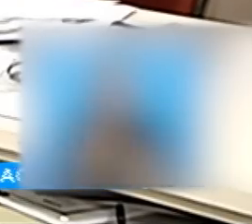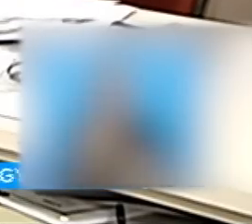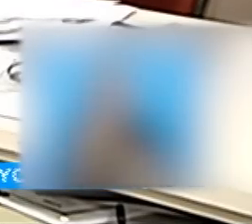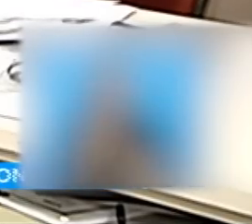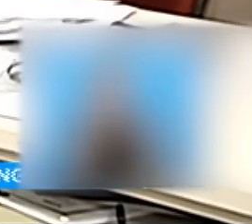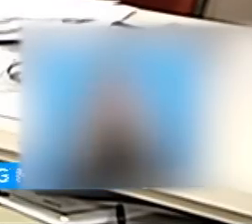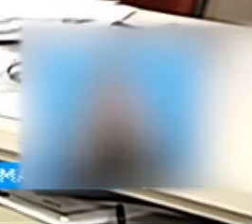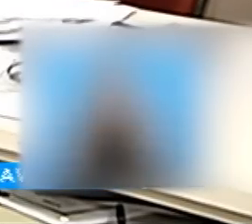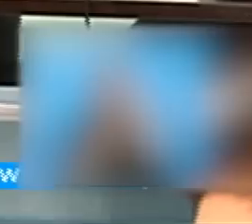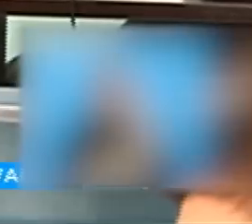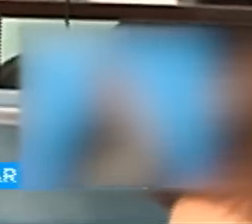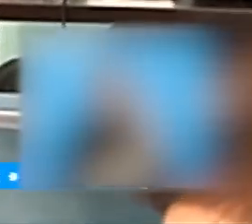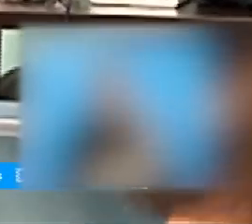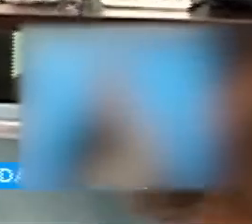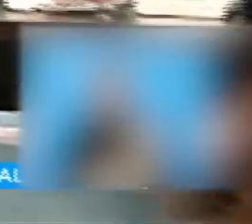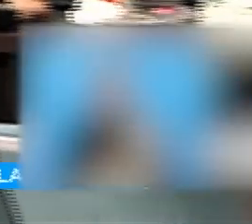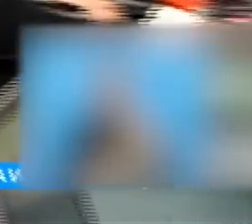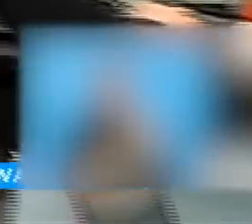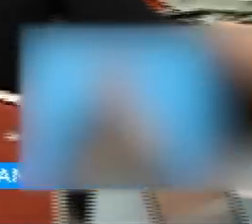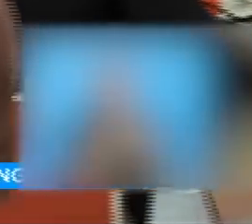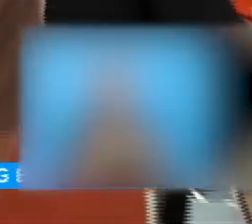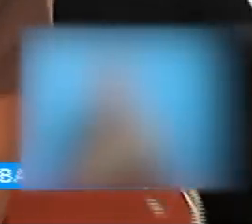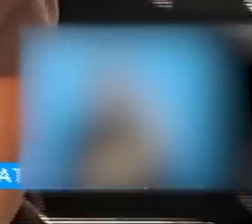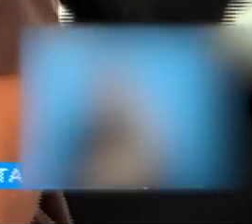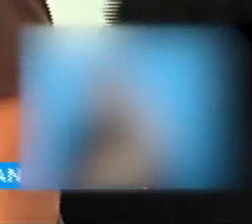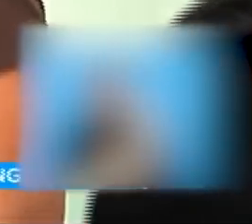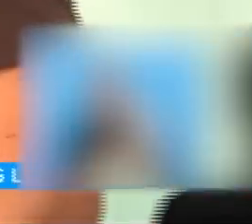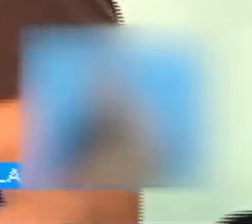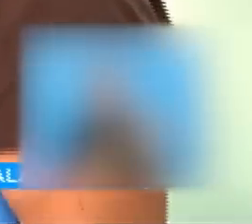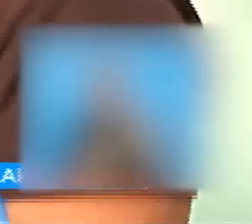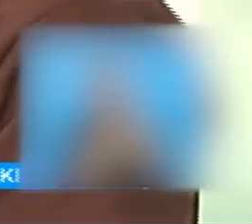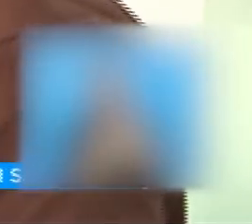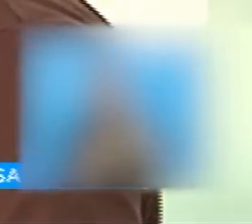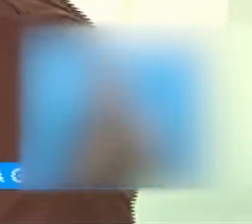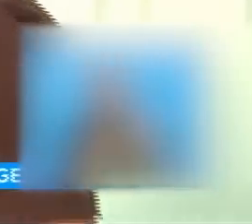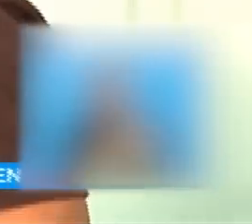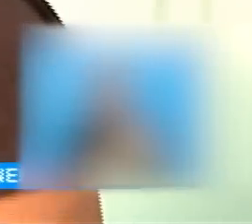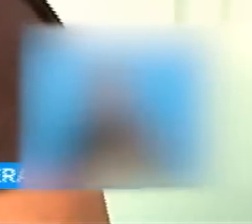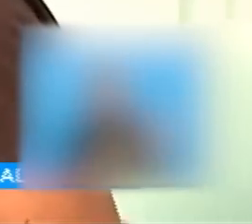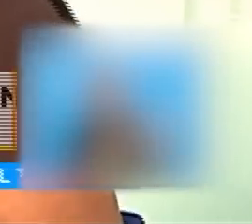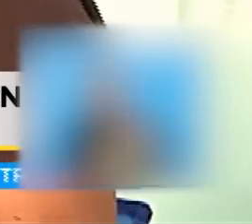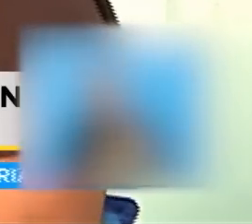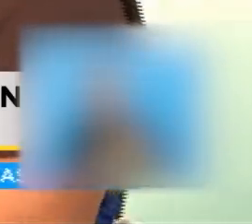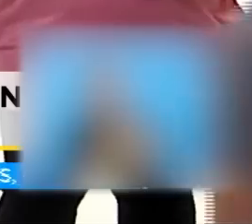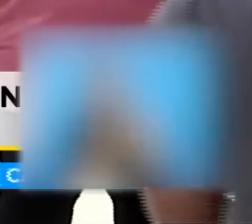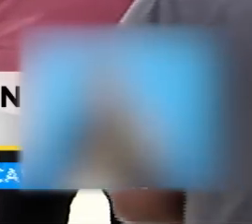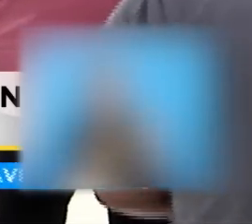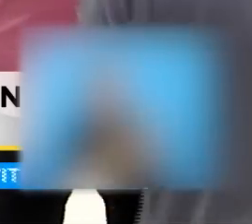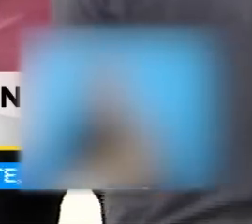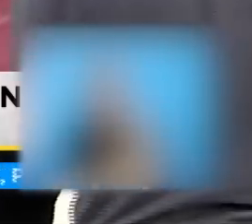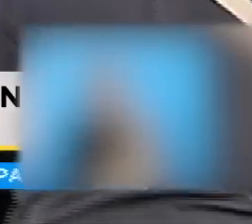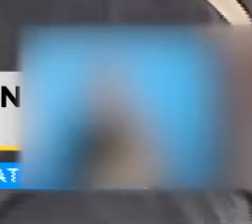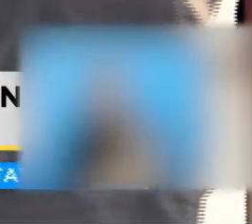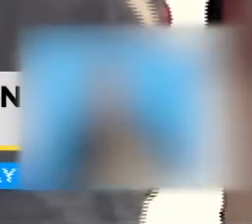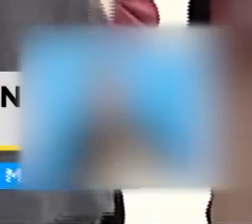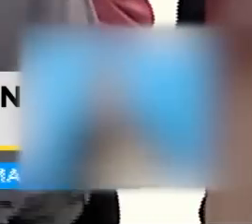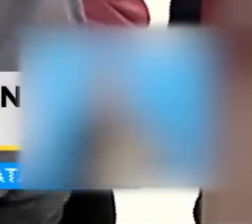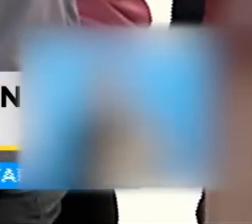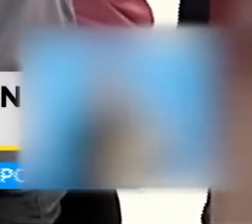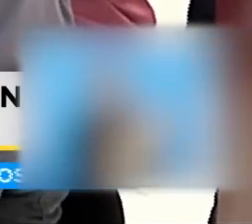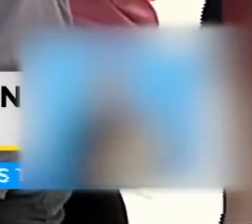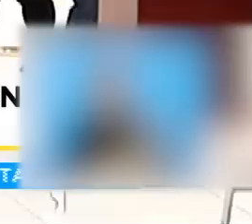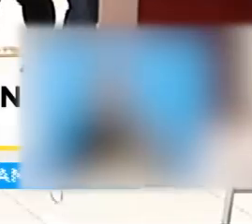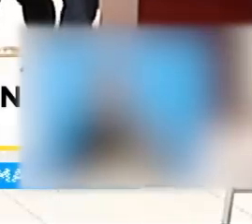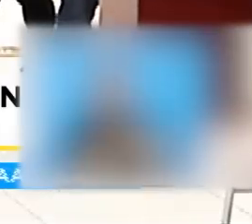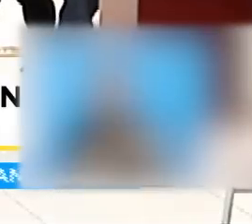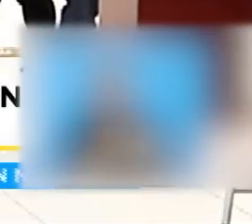President Bongbong Marcos, wala siyang nakikitang dahilan para mag-impose ng ban para sa OFW na ma-deploy doon sa Kuwait.